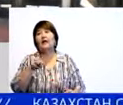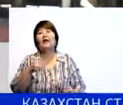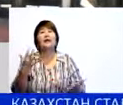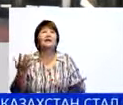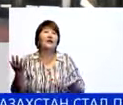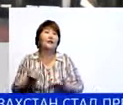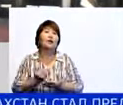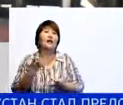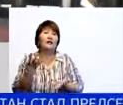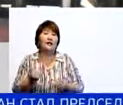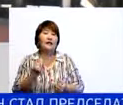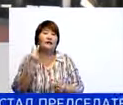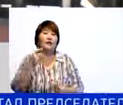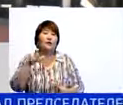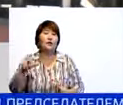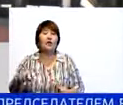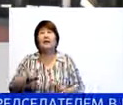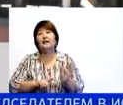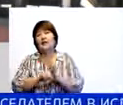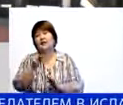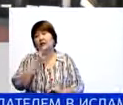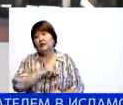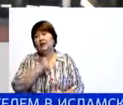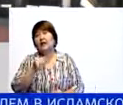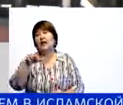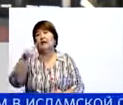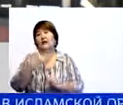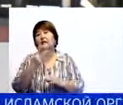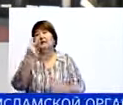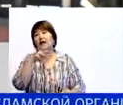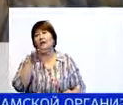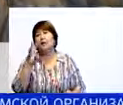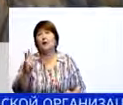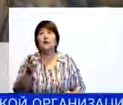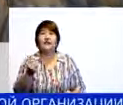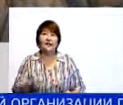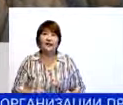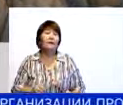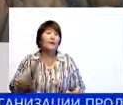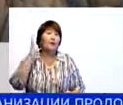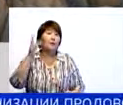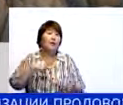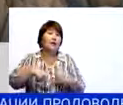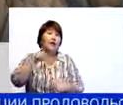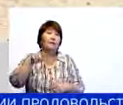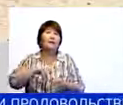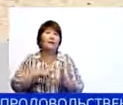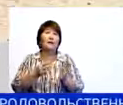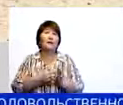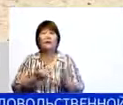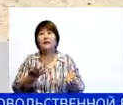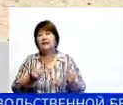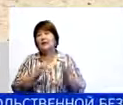постараюсь нанять еще двух человек я начал это дело на кредит в 2 миллиона тенге в будущем предприниматель планирует принять